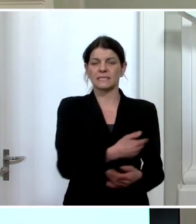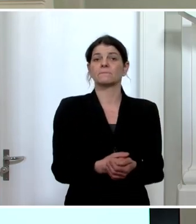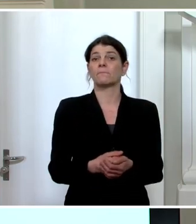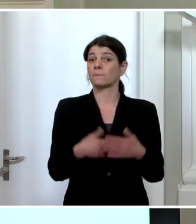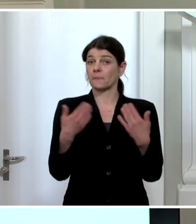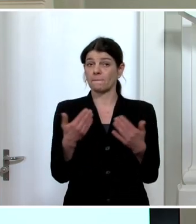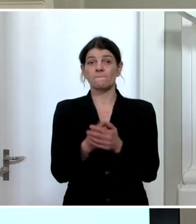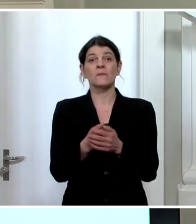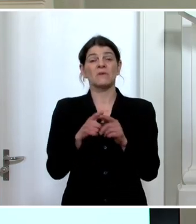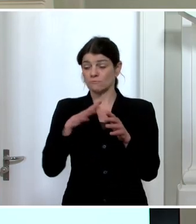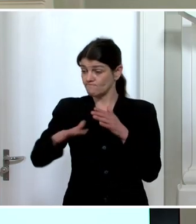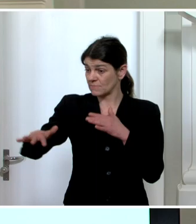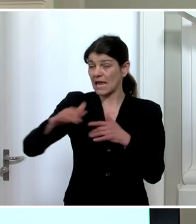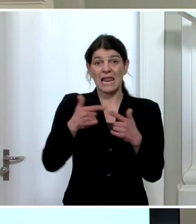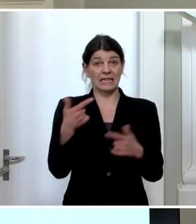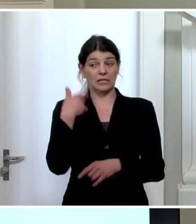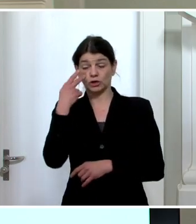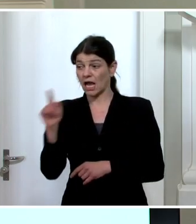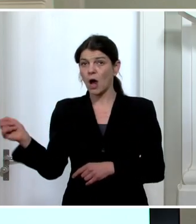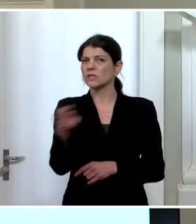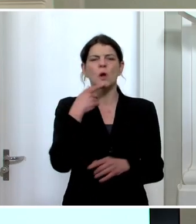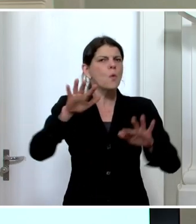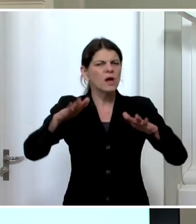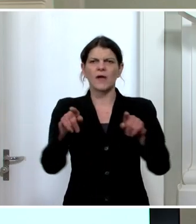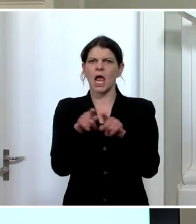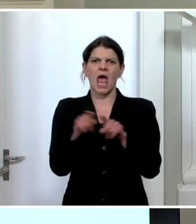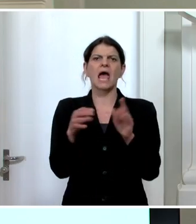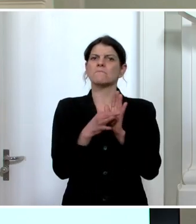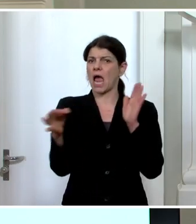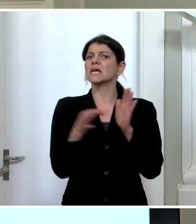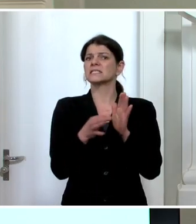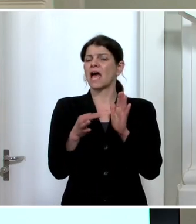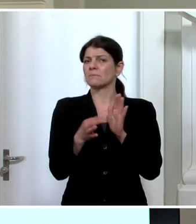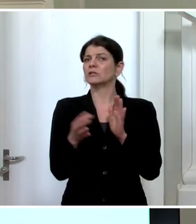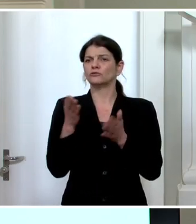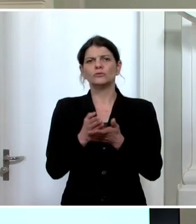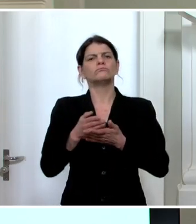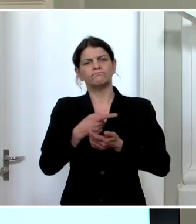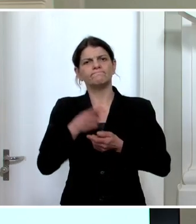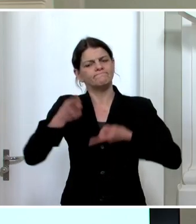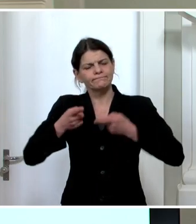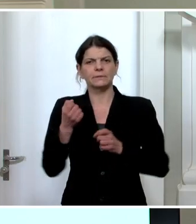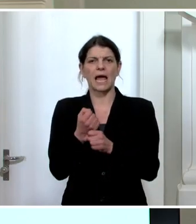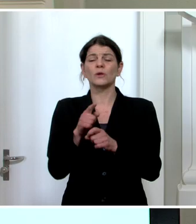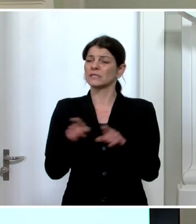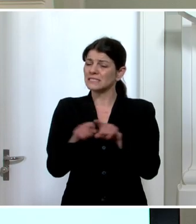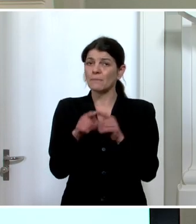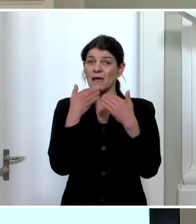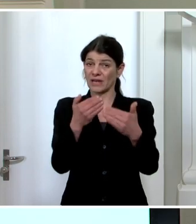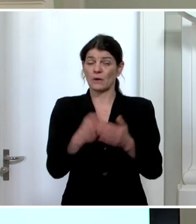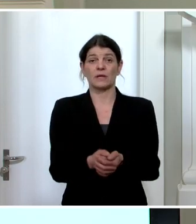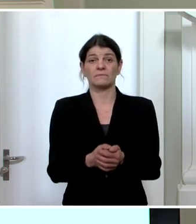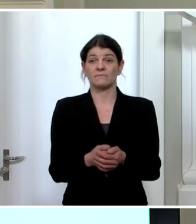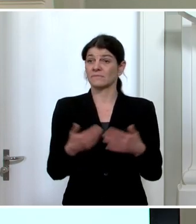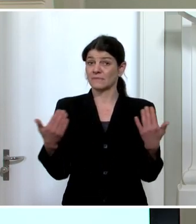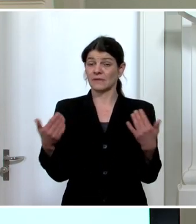Aber wenn wir die umliegenden Länder anschauen, haben alle ungefähr dieselben Maßnahmen und dieselben Empfehlungen. Eben diese Empfehlungen gehen